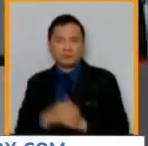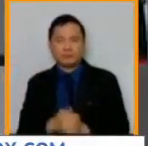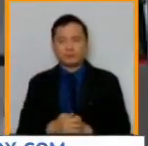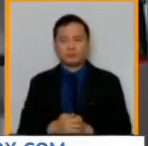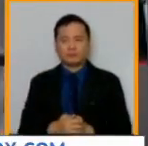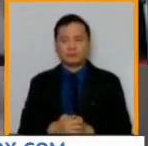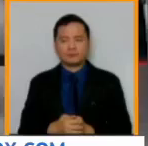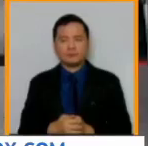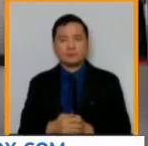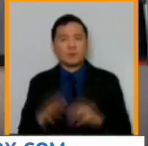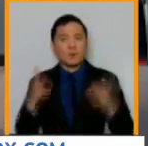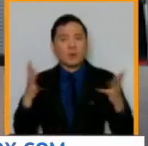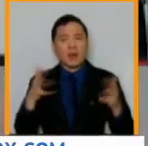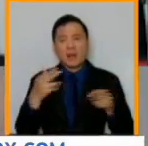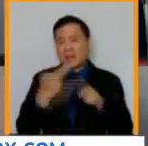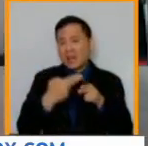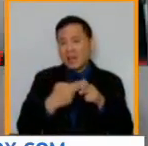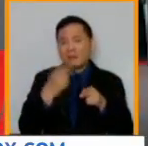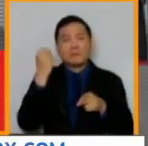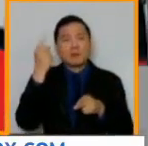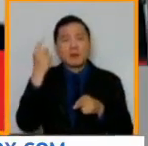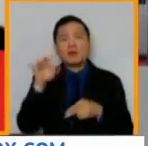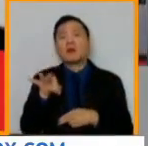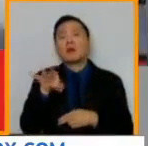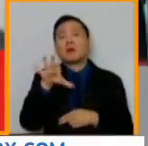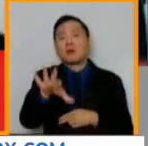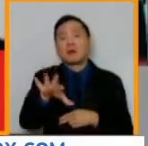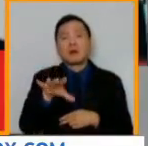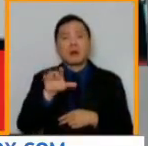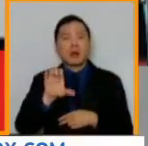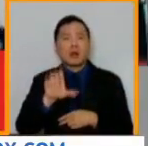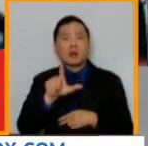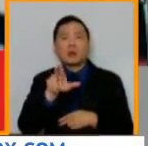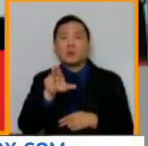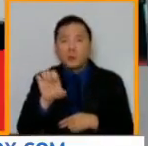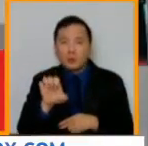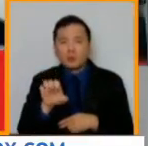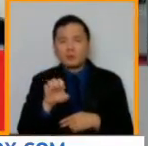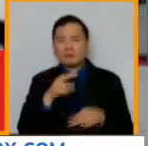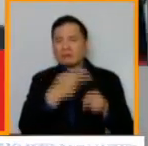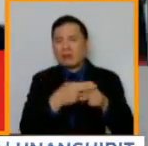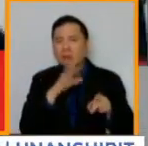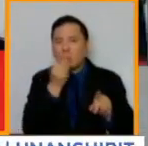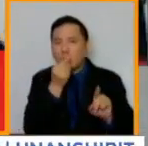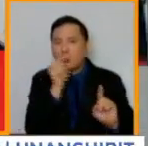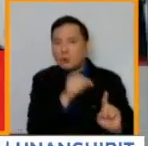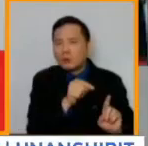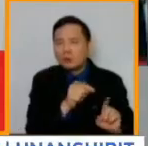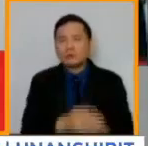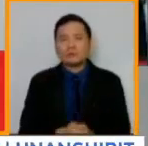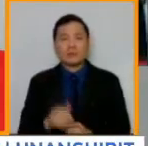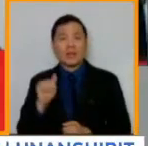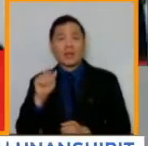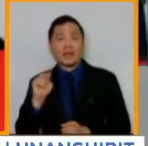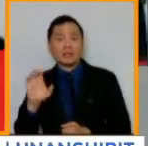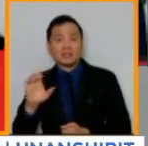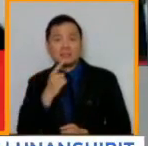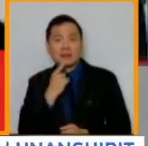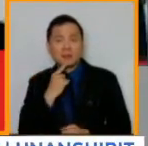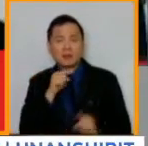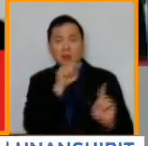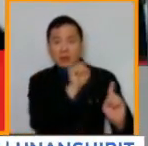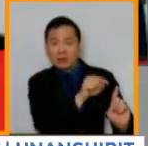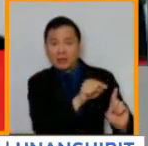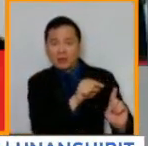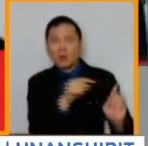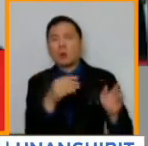na ibinigay si Guanzon tungkol sa naturang senador. Sabi niya sa padayam ng ANC, close daw ito kay Ferolino dahil